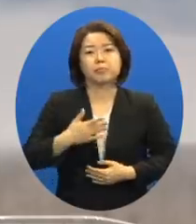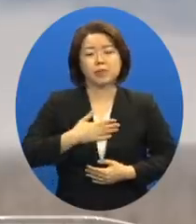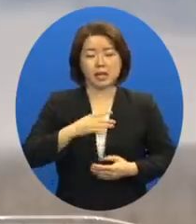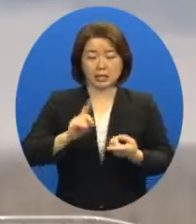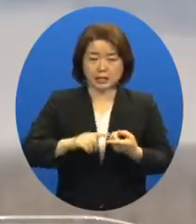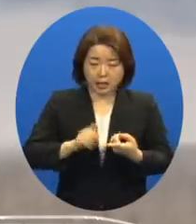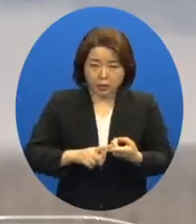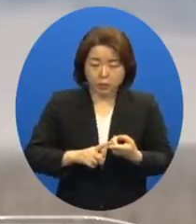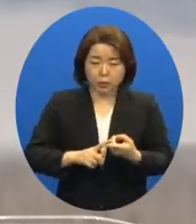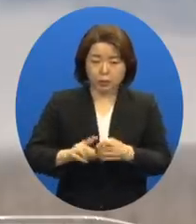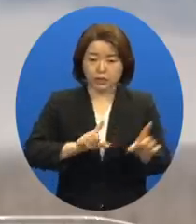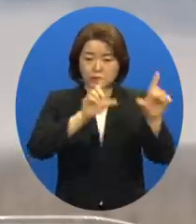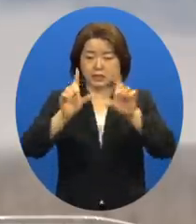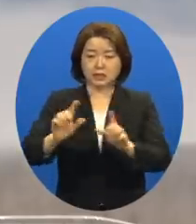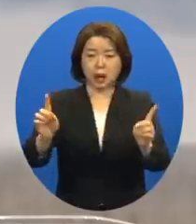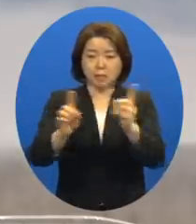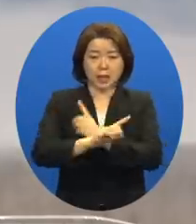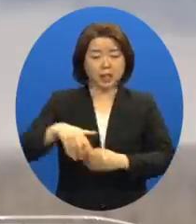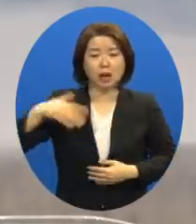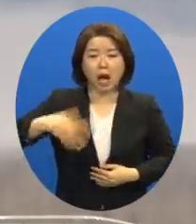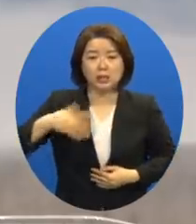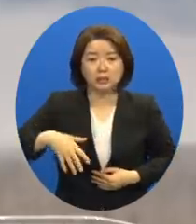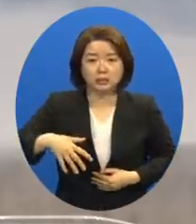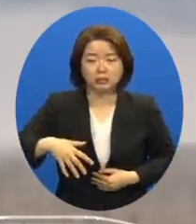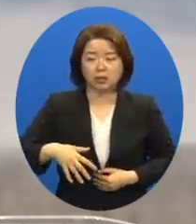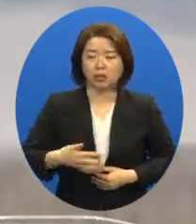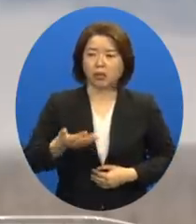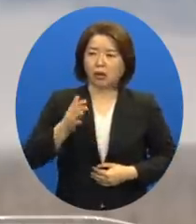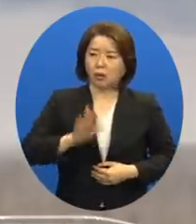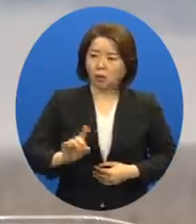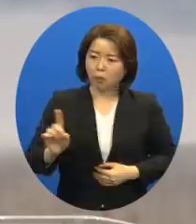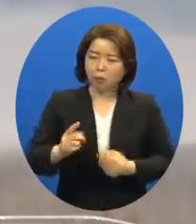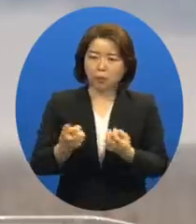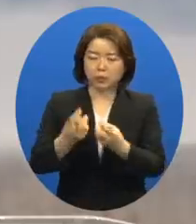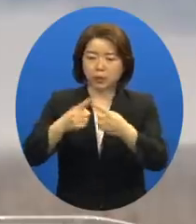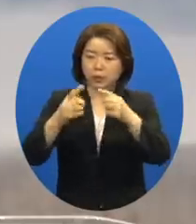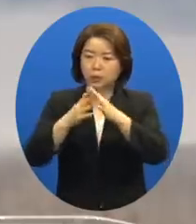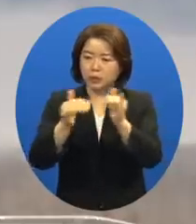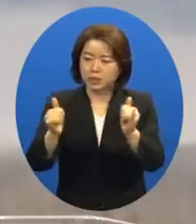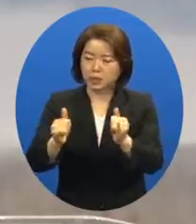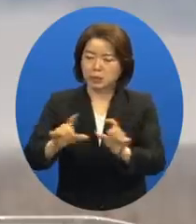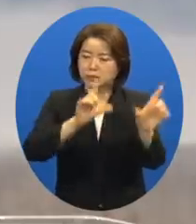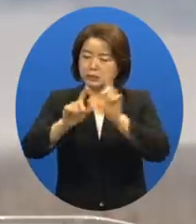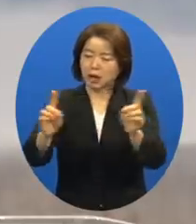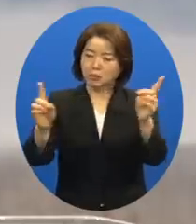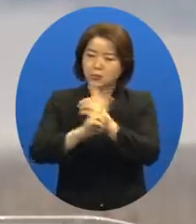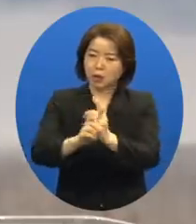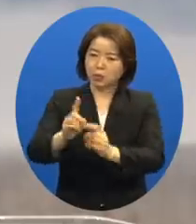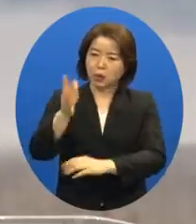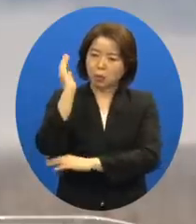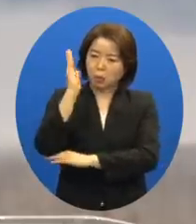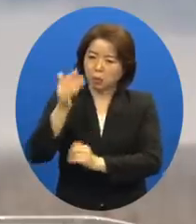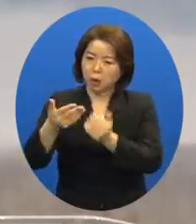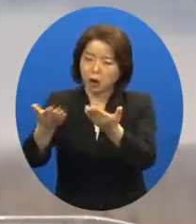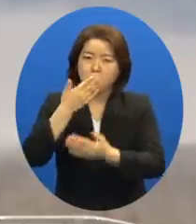자신의 삶도 변화되지 않는데 내가 어떻게 교인들에게 삶을 변화시키라고 말할 수가 있겠느냐.